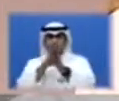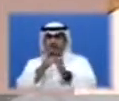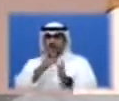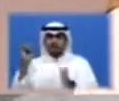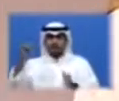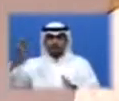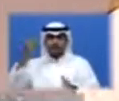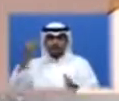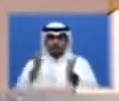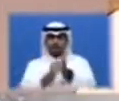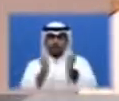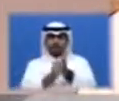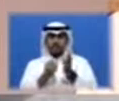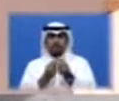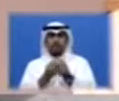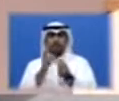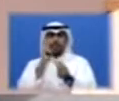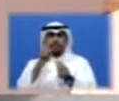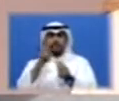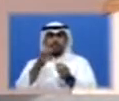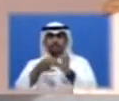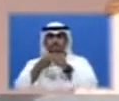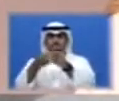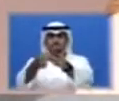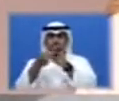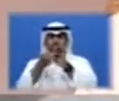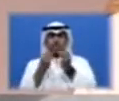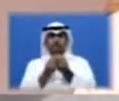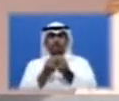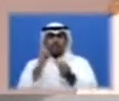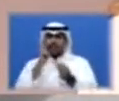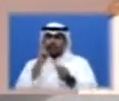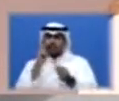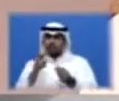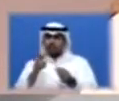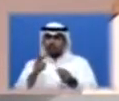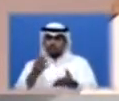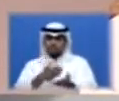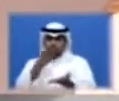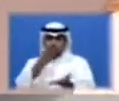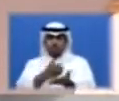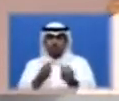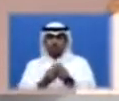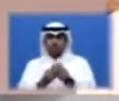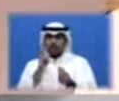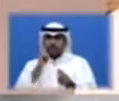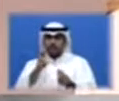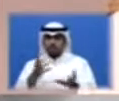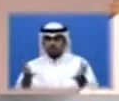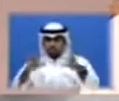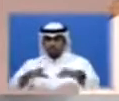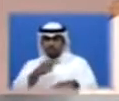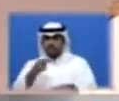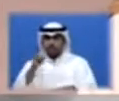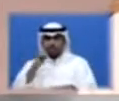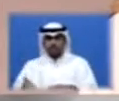أهمها كان يعني الاتفاق على ما راح يتم فيه من مستوى وتقنية كذلك